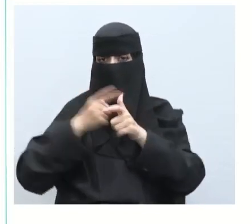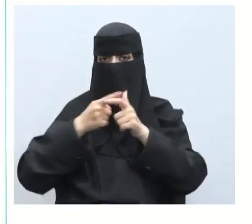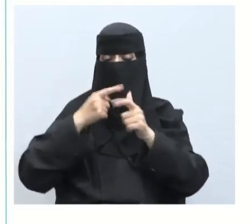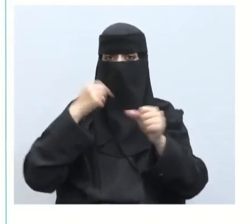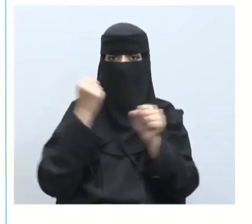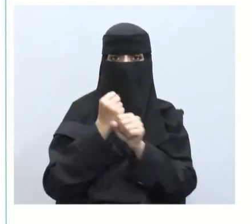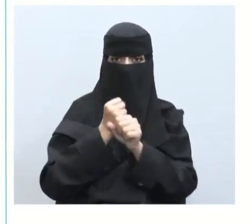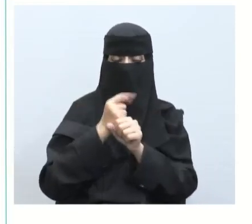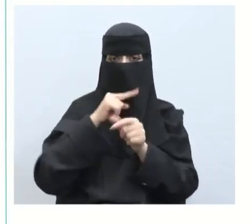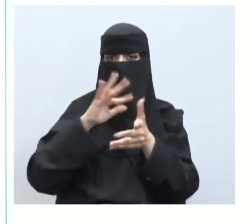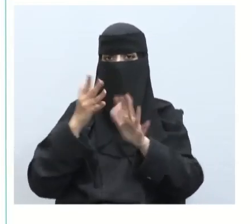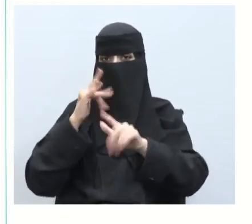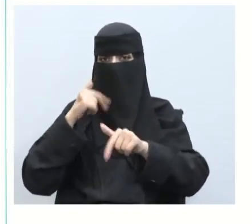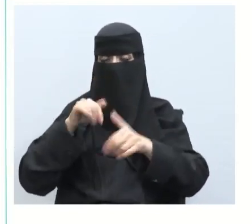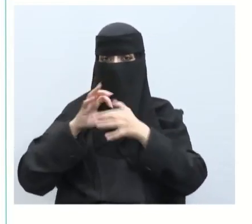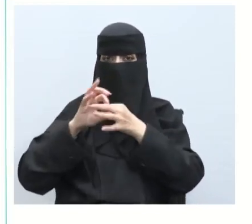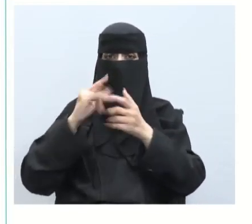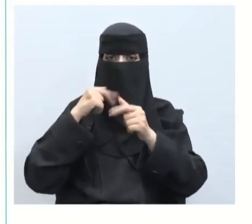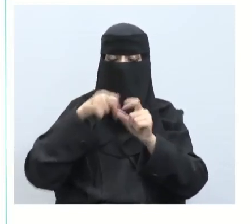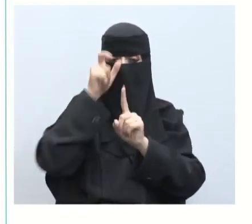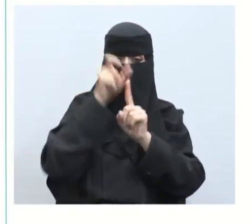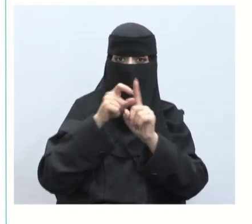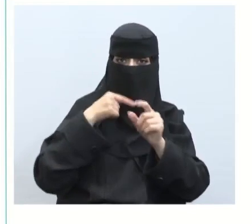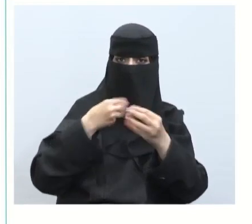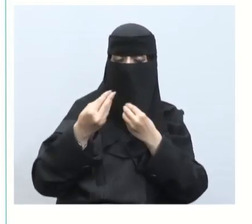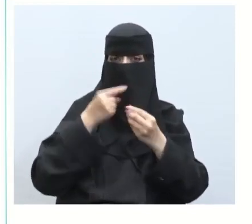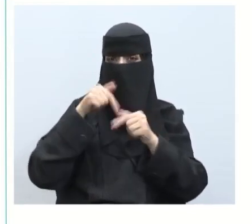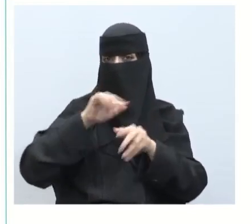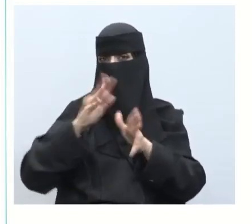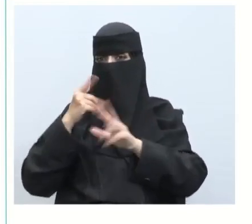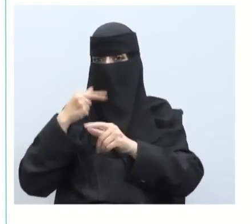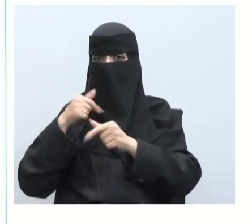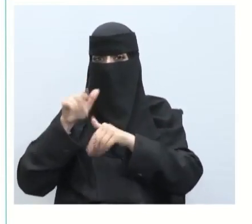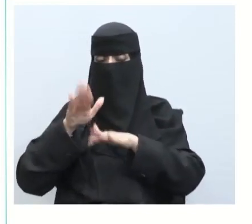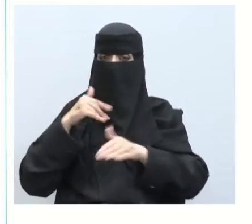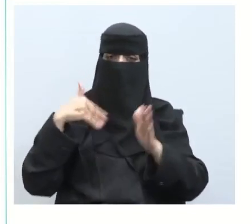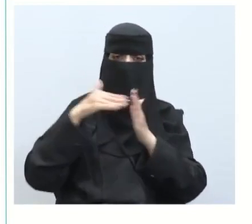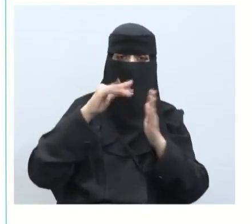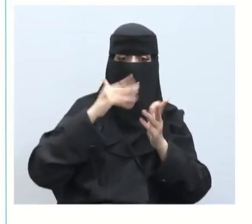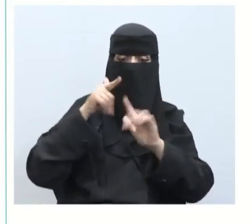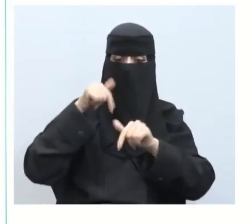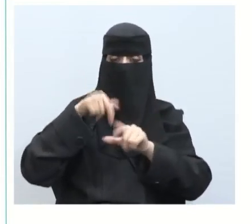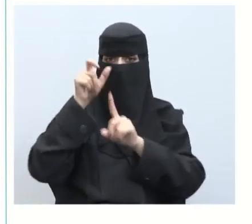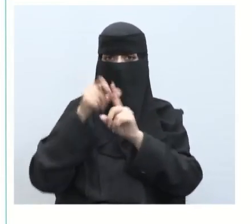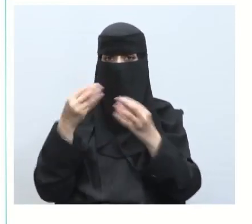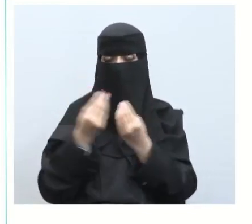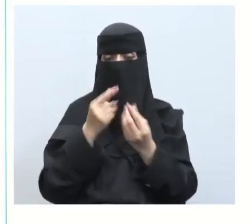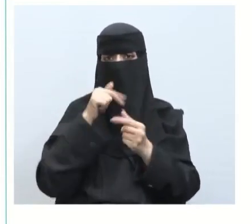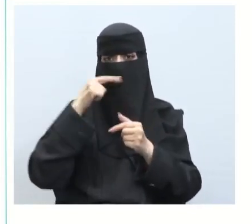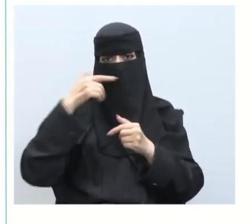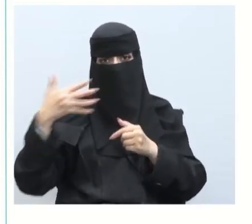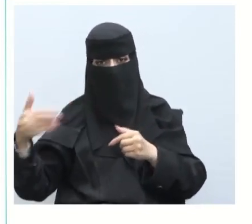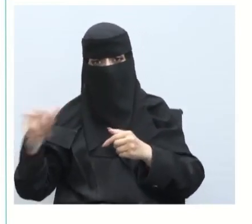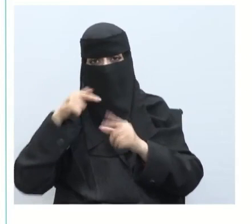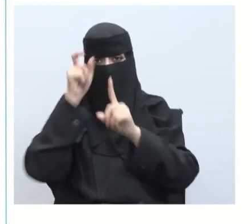العمل وما بين العلاقات الشخصيه او الانسانيه والعلاقات مع الموظفين او حتى مصالح الموظفين حينما نهمل